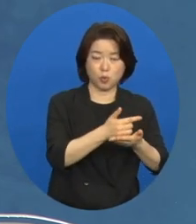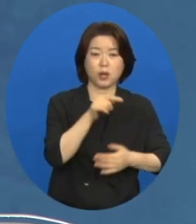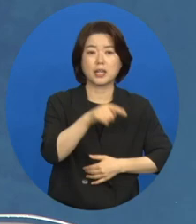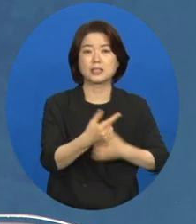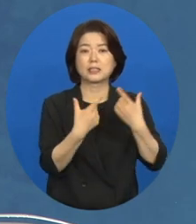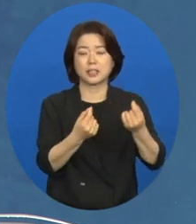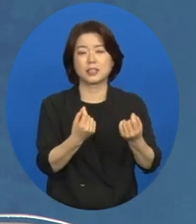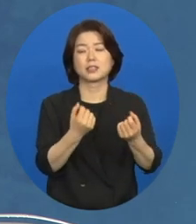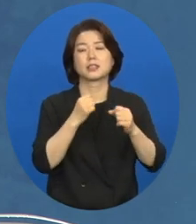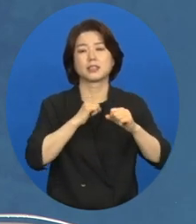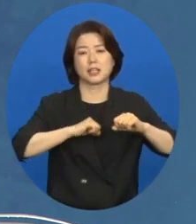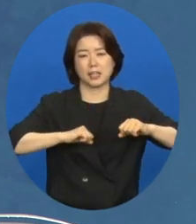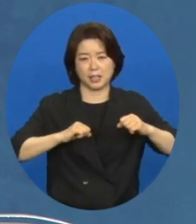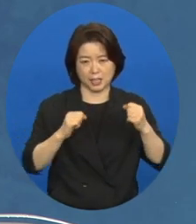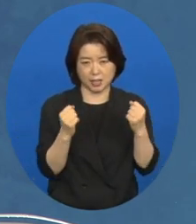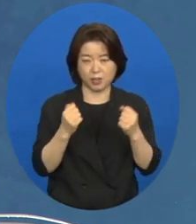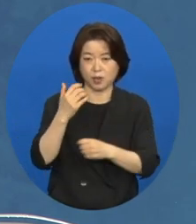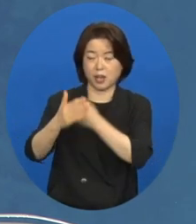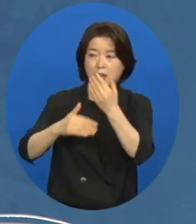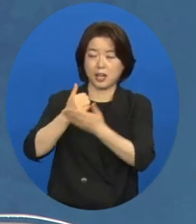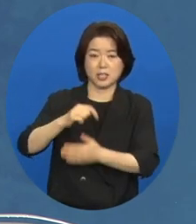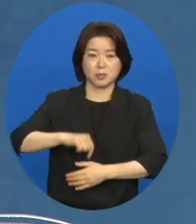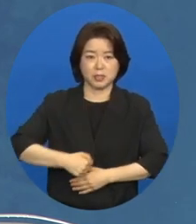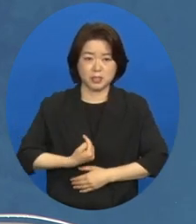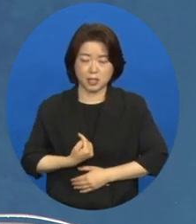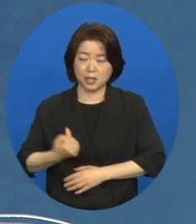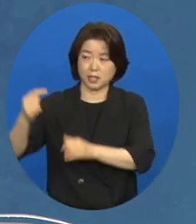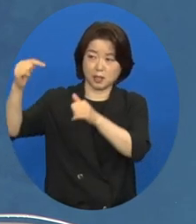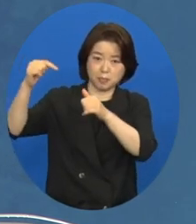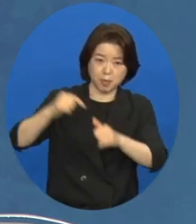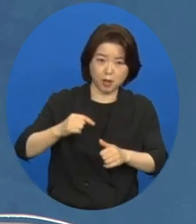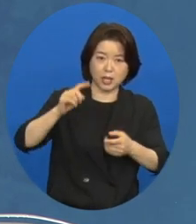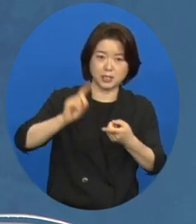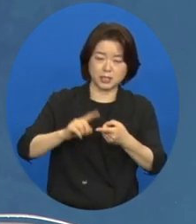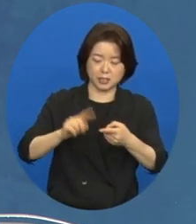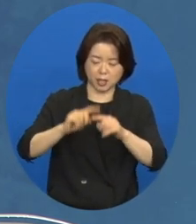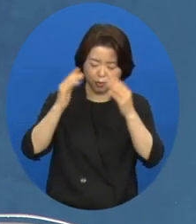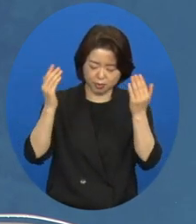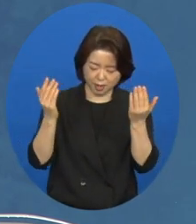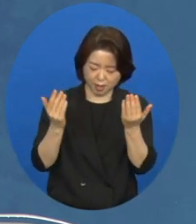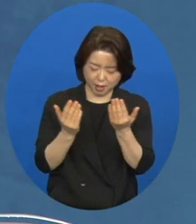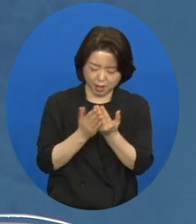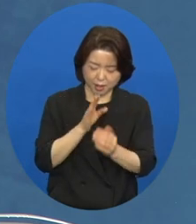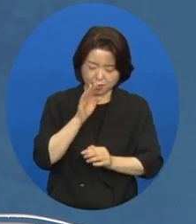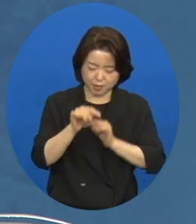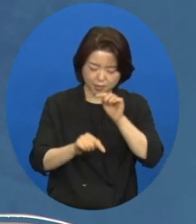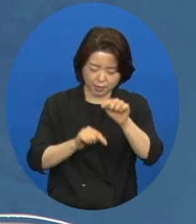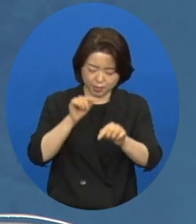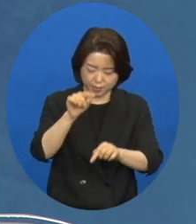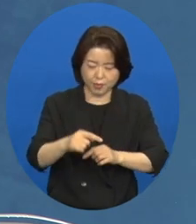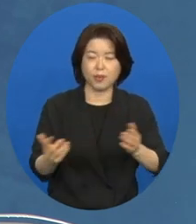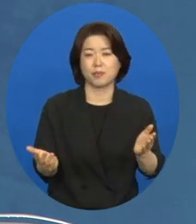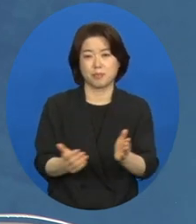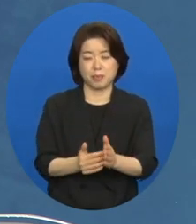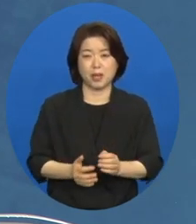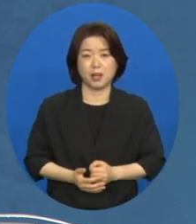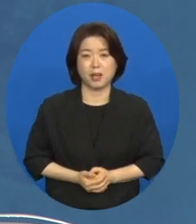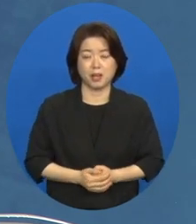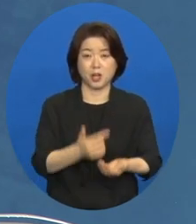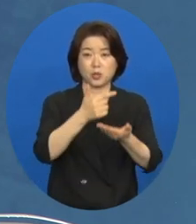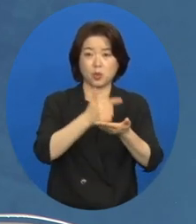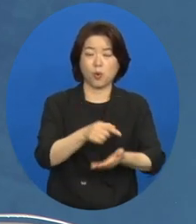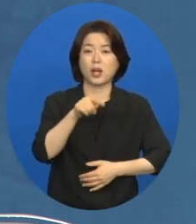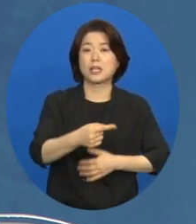같이 하여 하나님이 자기에게 명하신 대로 다 준행하였더라. 노아가 그와 같이